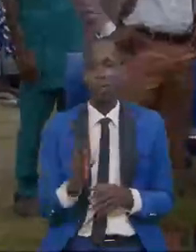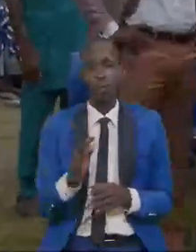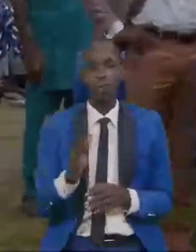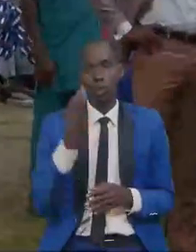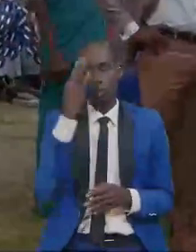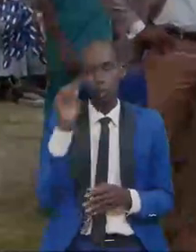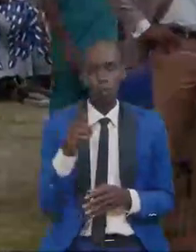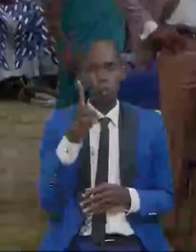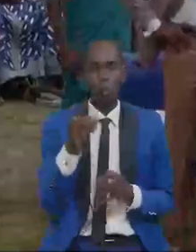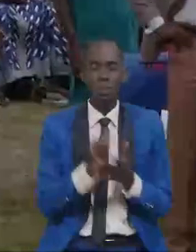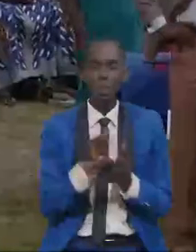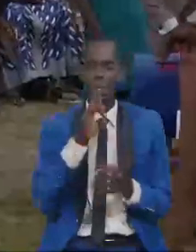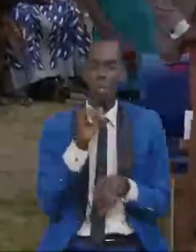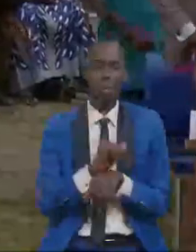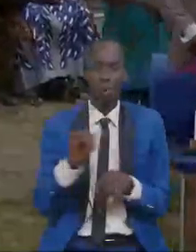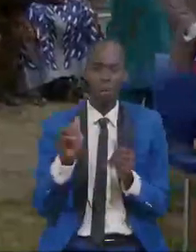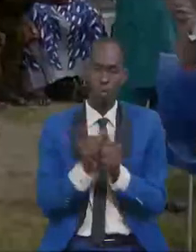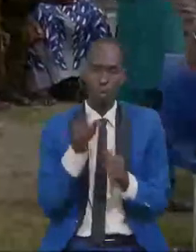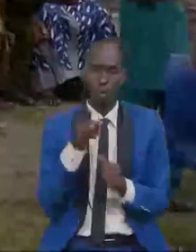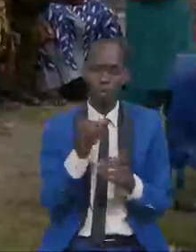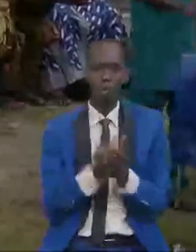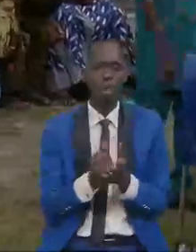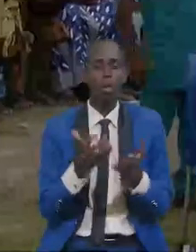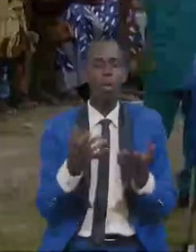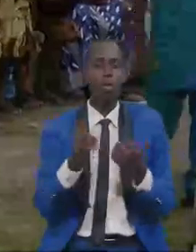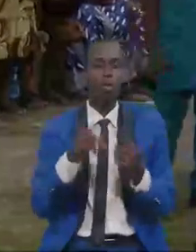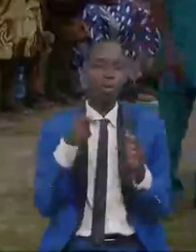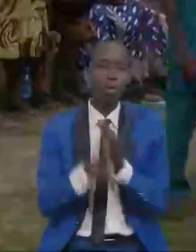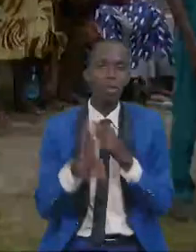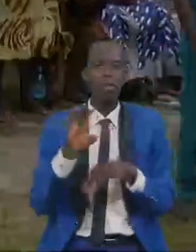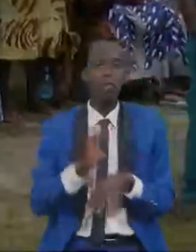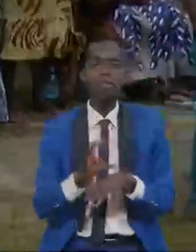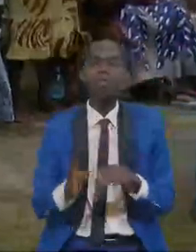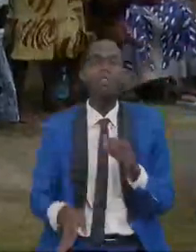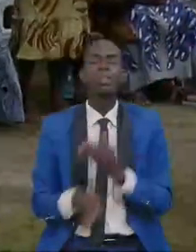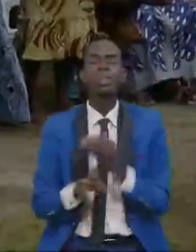parmi ceux qui travaillent là-bas et ils veulent tuer l'église,